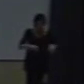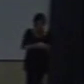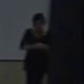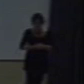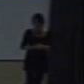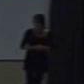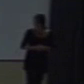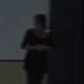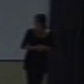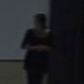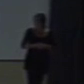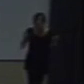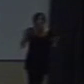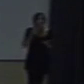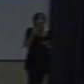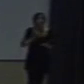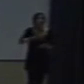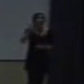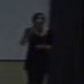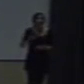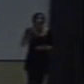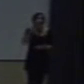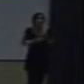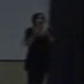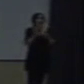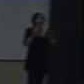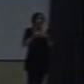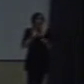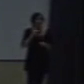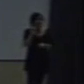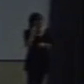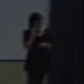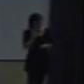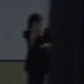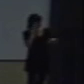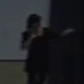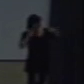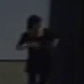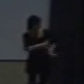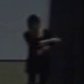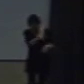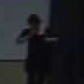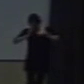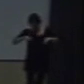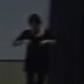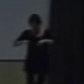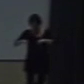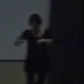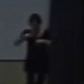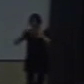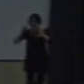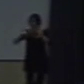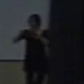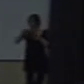però l'única manera que tenies era anar a la redacció de La Vanguardia Palall i deixar un sobre allà per algun periodista caritatiu que te l'agafés,